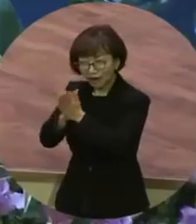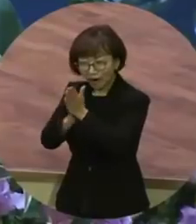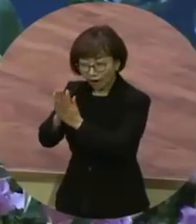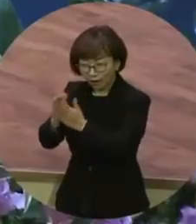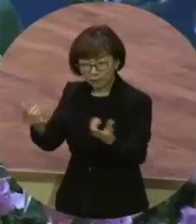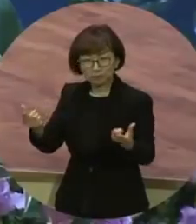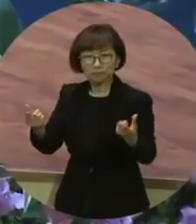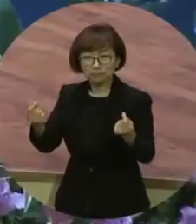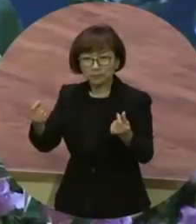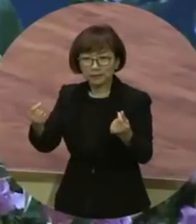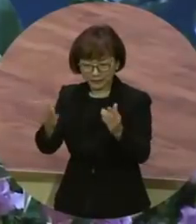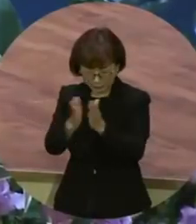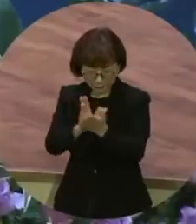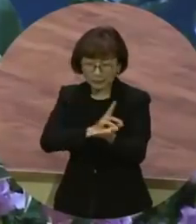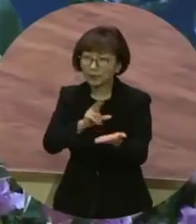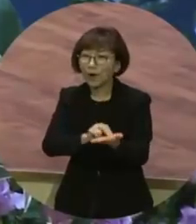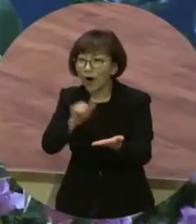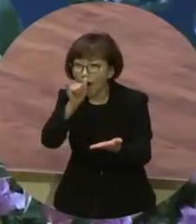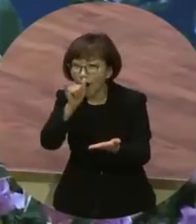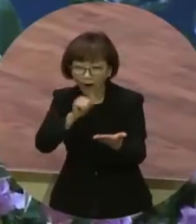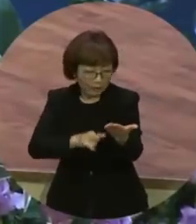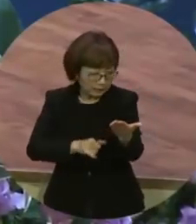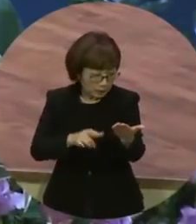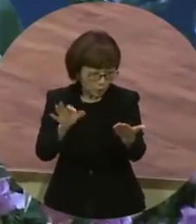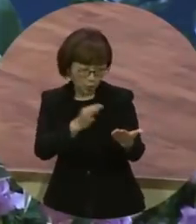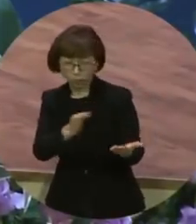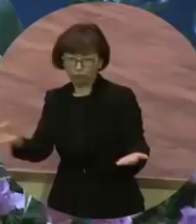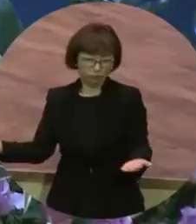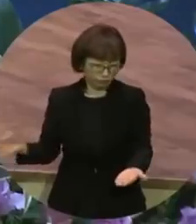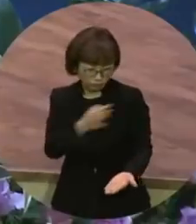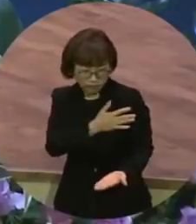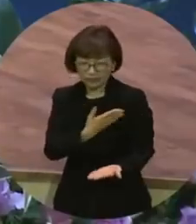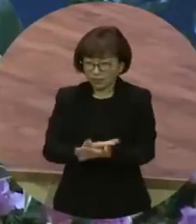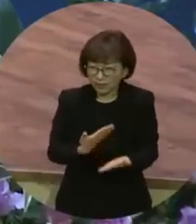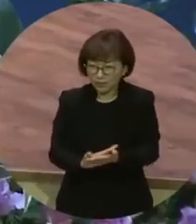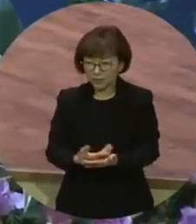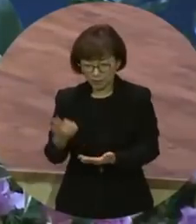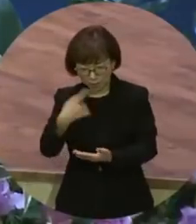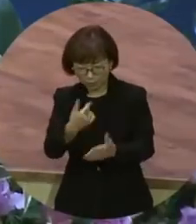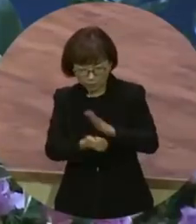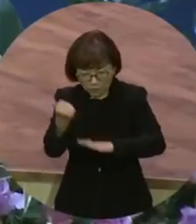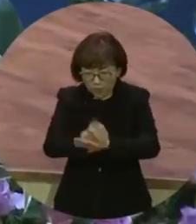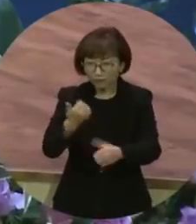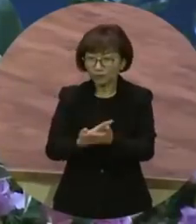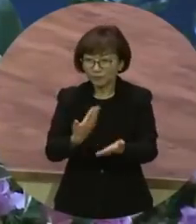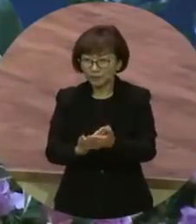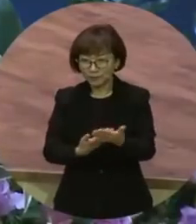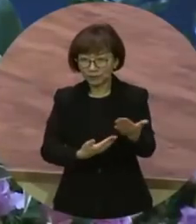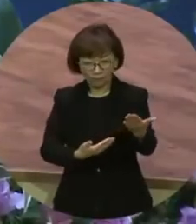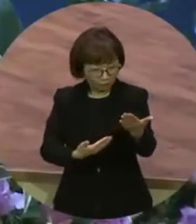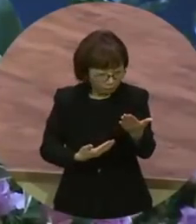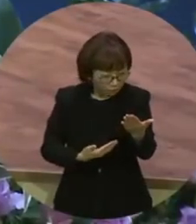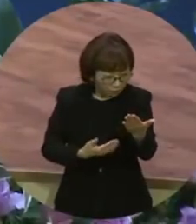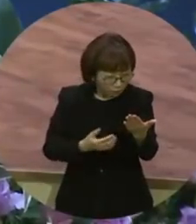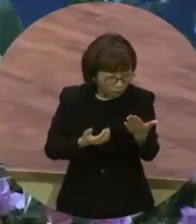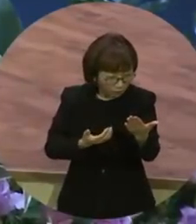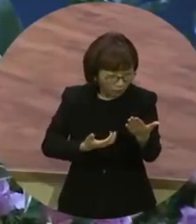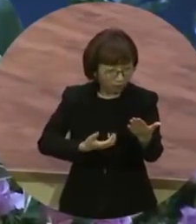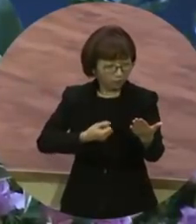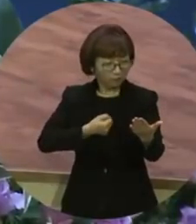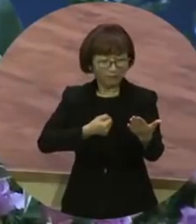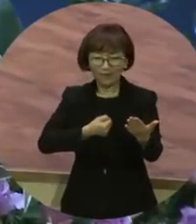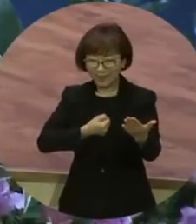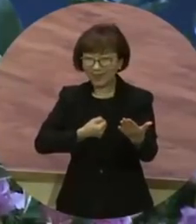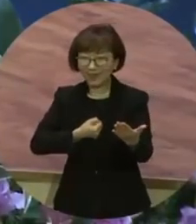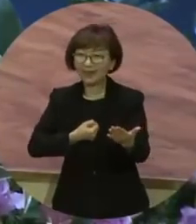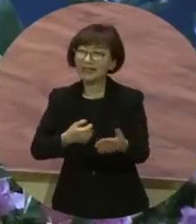하나님 틀을 바꿔주옵소서. 2019년 다 끝났을 때 돈 없어도 하나님으로 행복하게 하여 주옵소서. 그래서 여러분 걱정하지 마시고